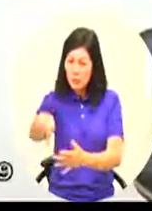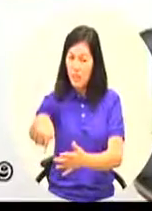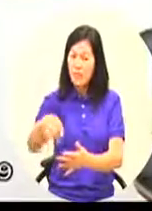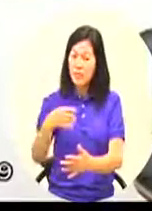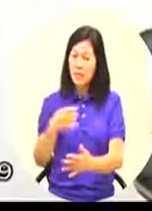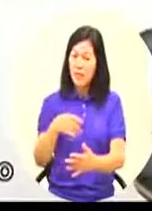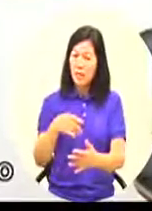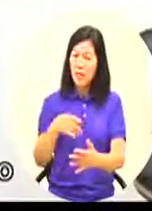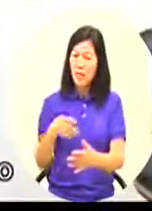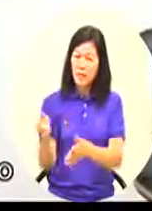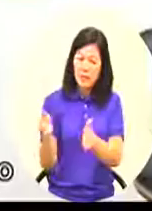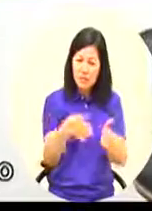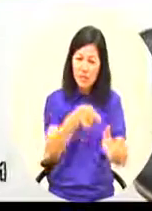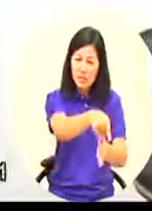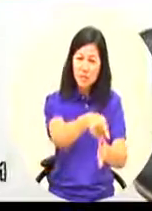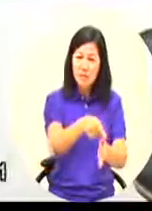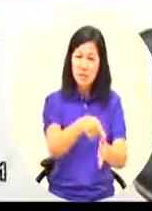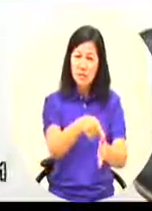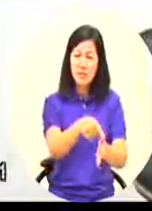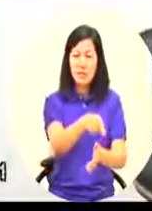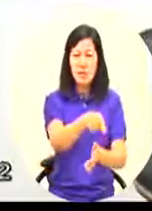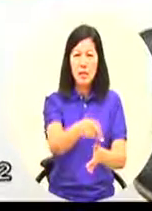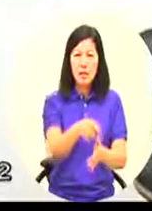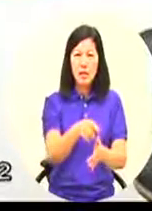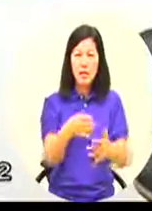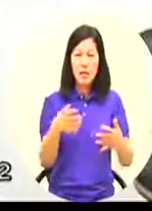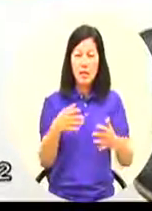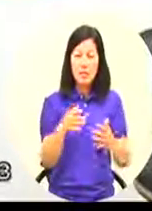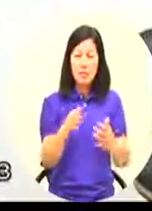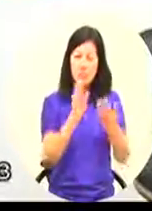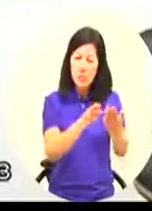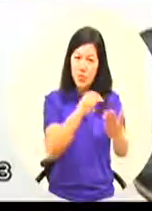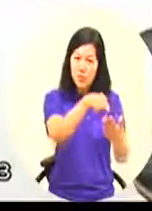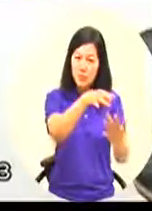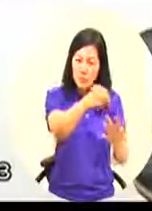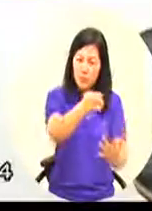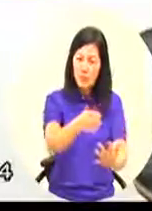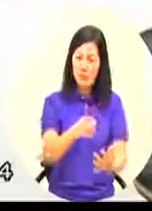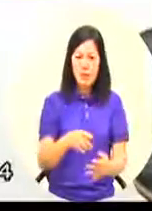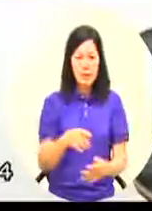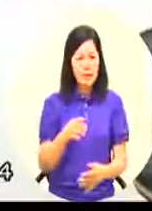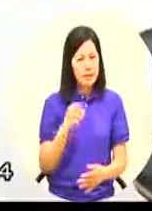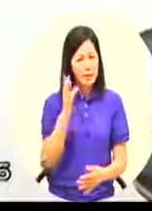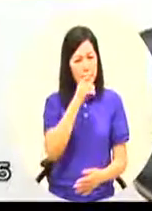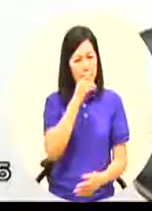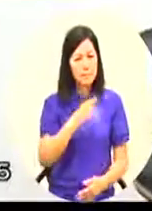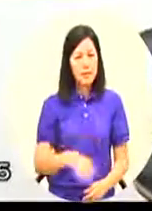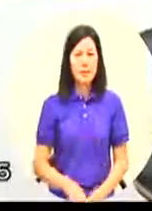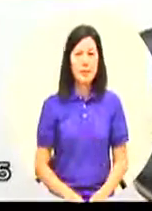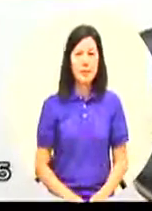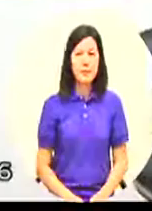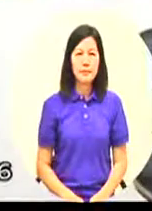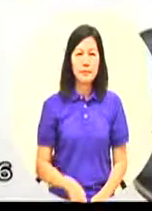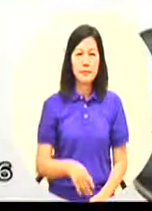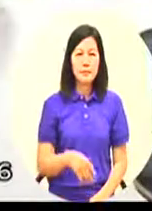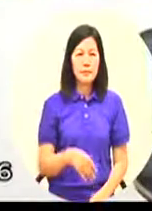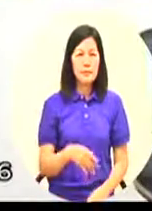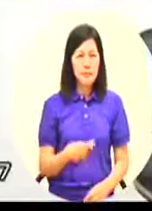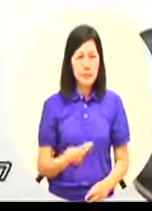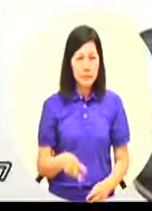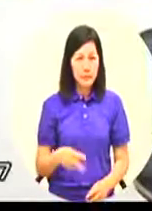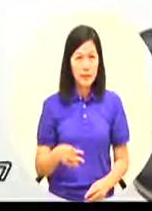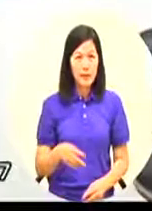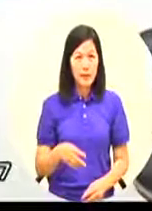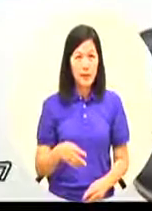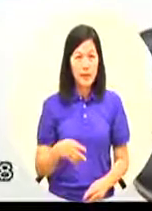偏偏是这样的一个问题衍生到这里，给你两个月的时间去处理， 来找